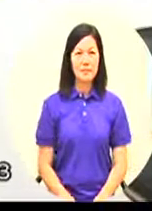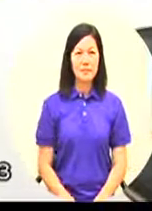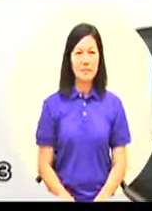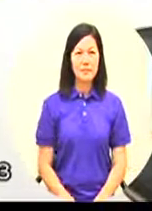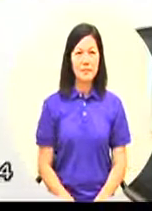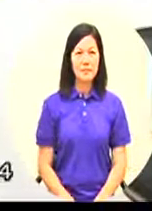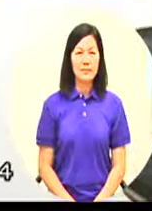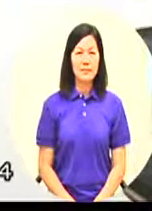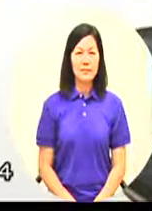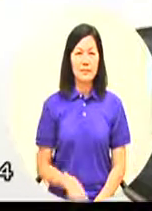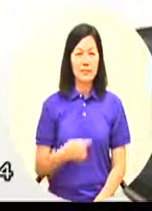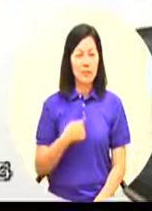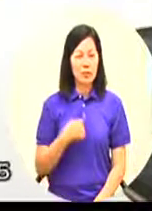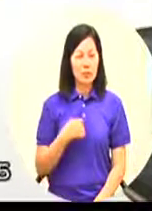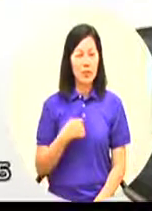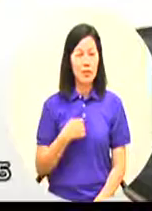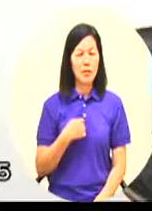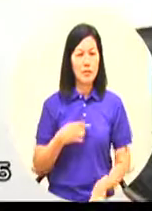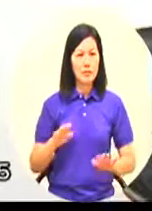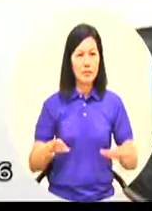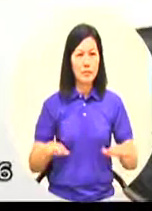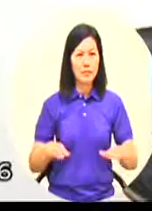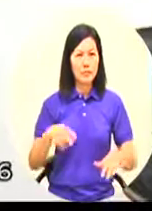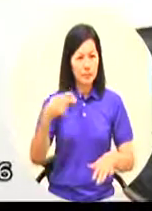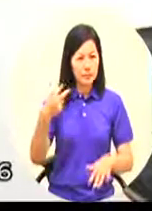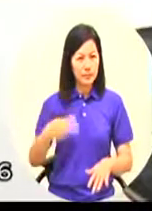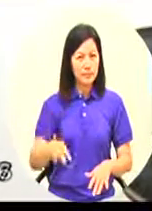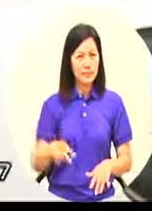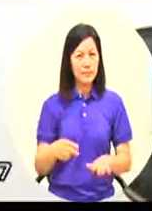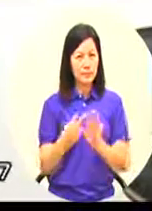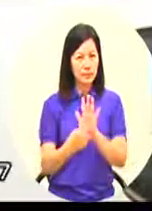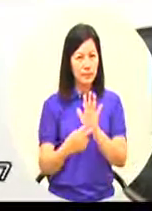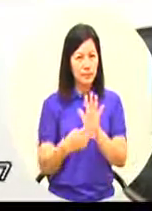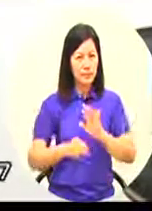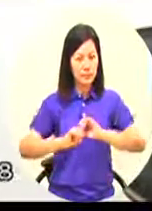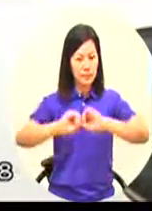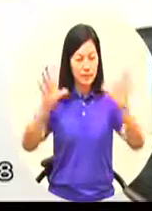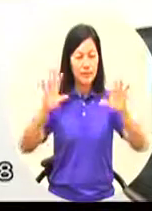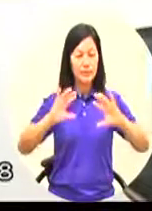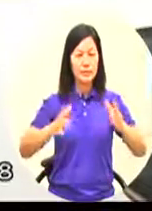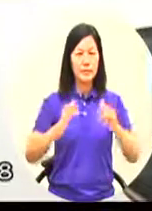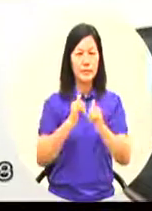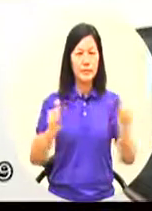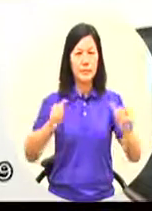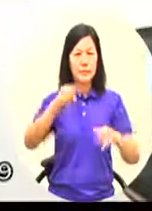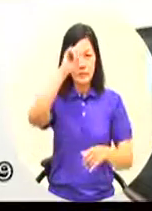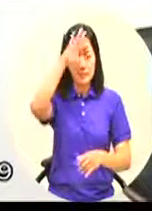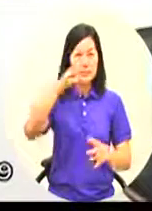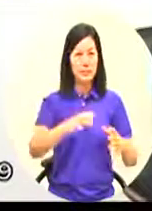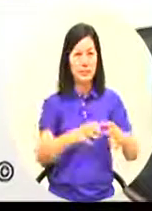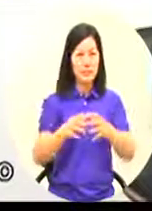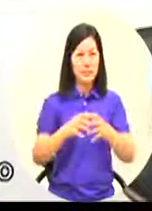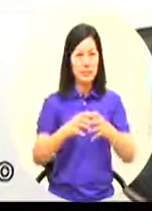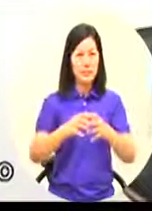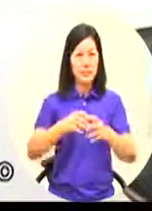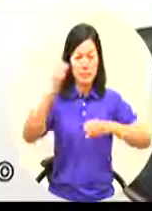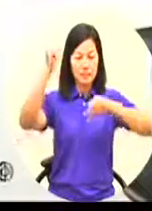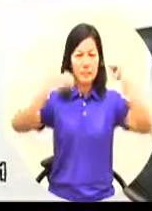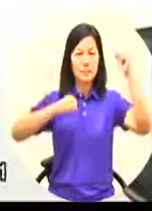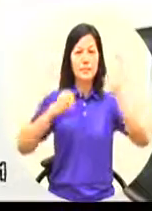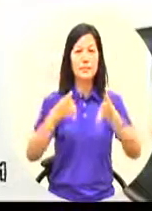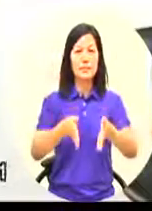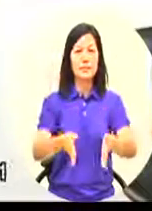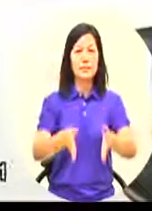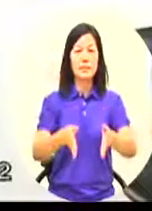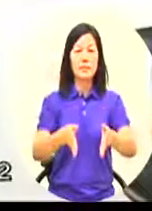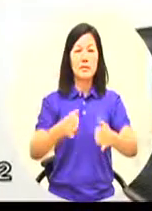我想我在这里还是要再一次重申国民党团在上午针对市长的